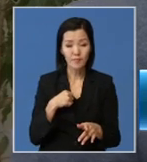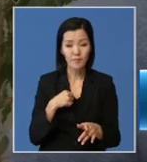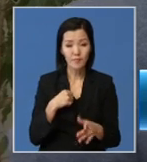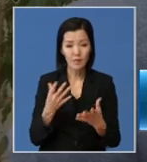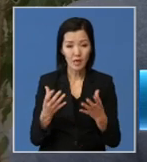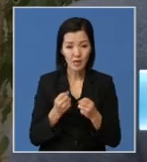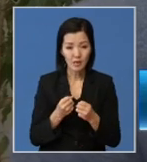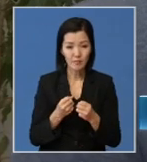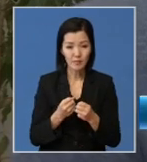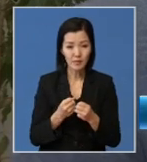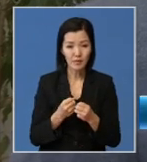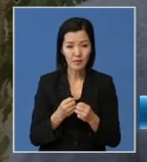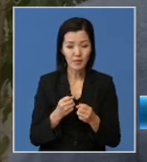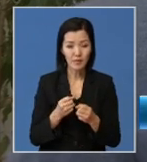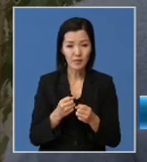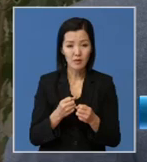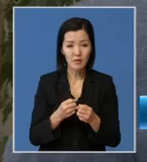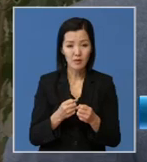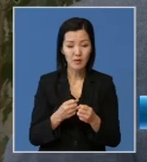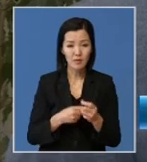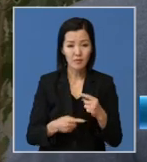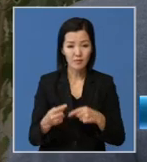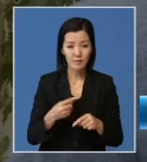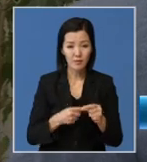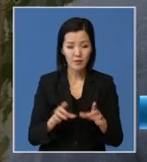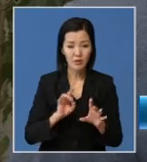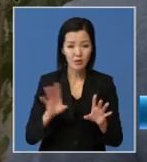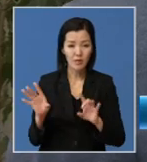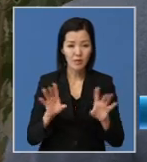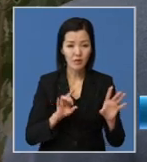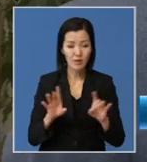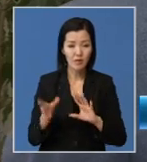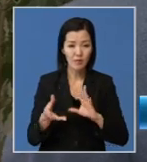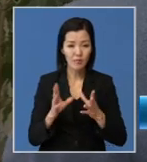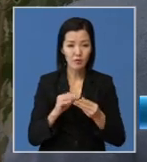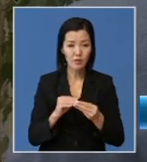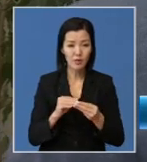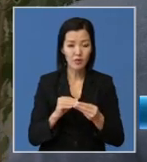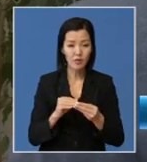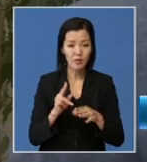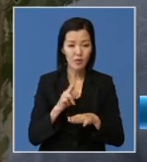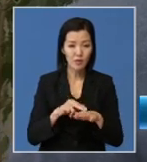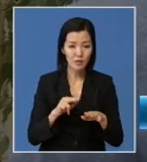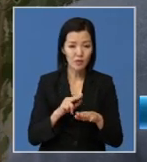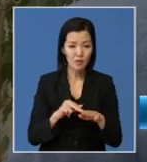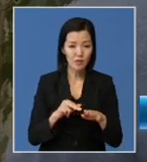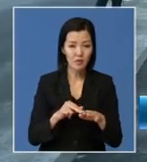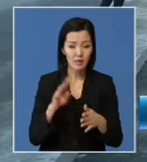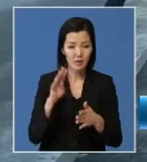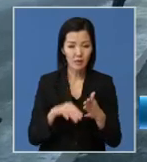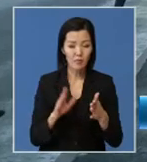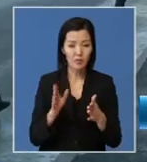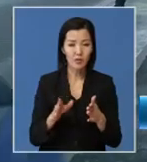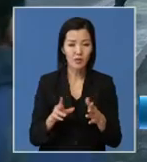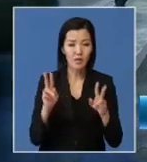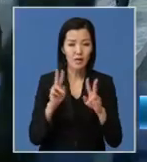өзіміздің жаңа саяси нені қайта іліп тастаймыз. Жарнамалар бойынша бізде ішкі істер органдарымен айыппұл саламыз.